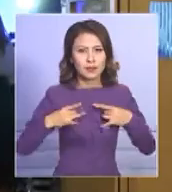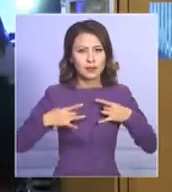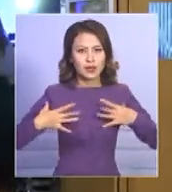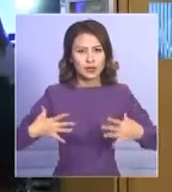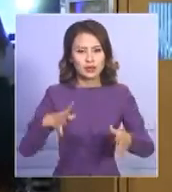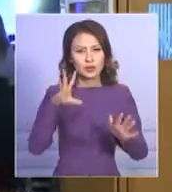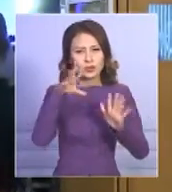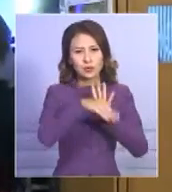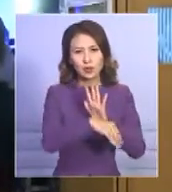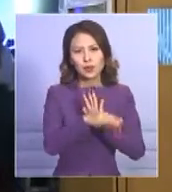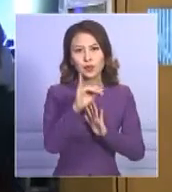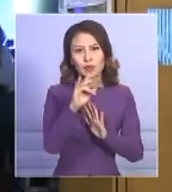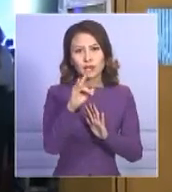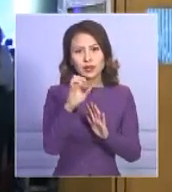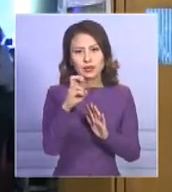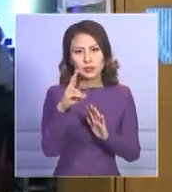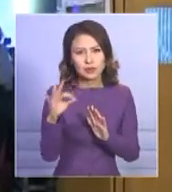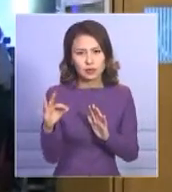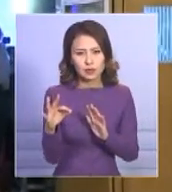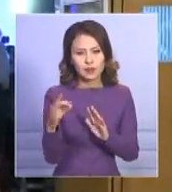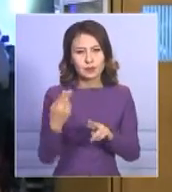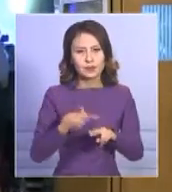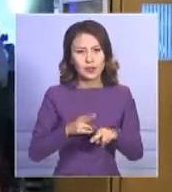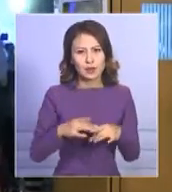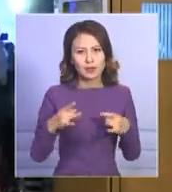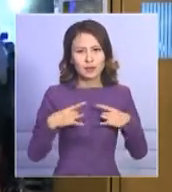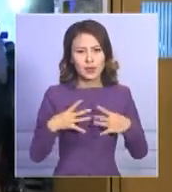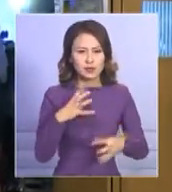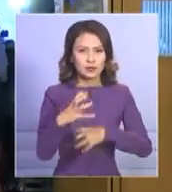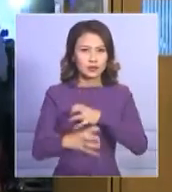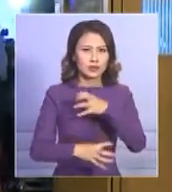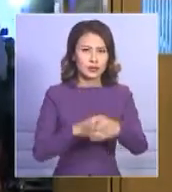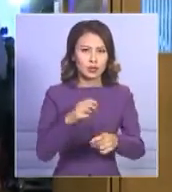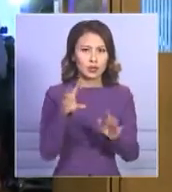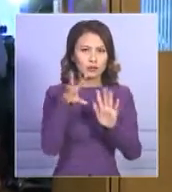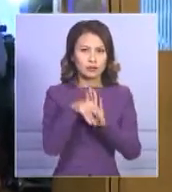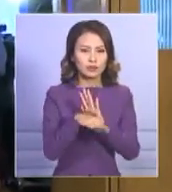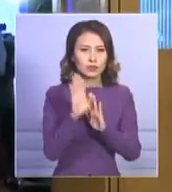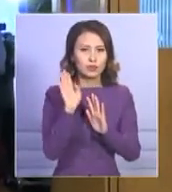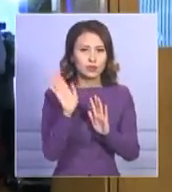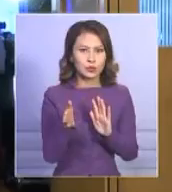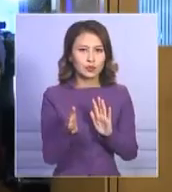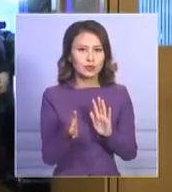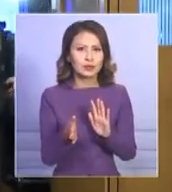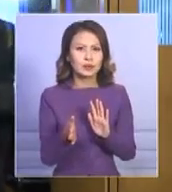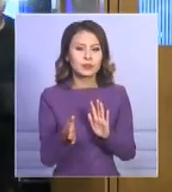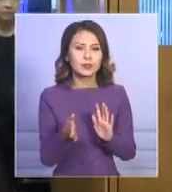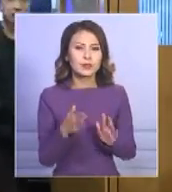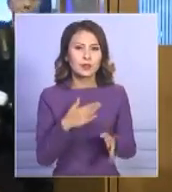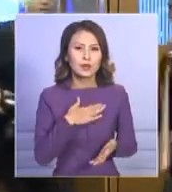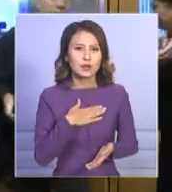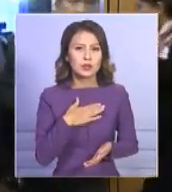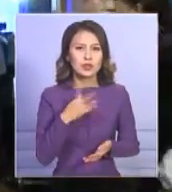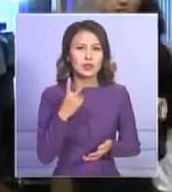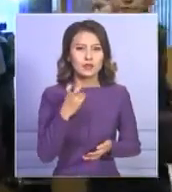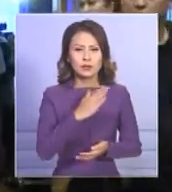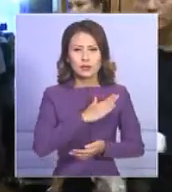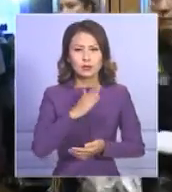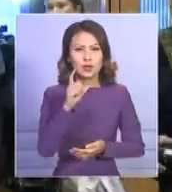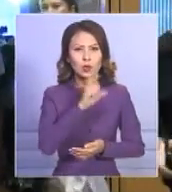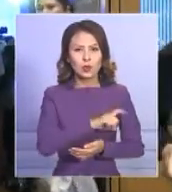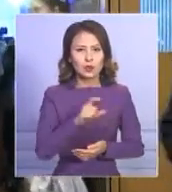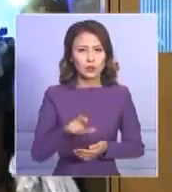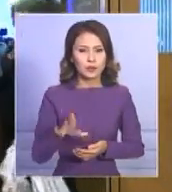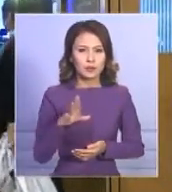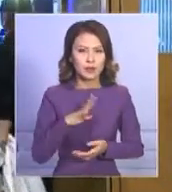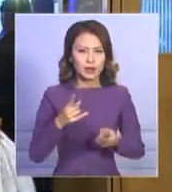ЮНЕСКО тізіміне енгізіп, жалпы сондай мерекелік халықаралық даталарға енгізіп, біз елімізде 200-ден астам шара